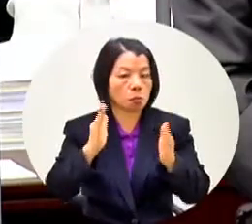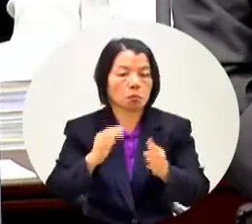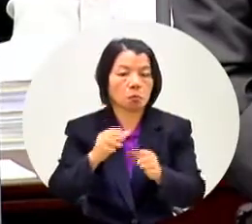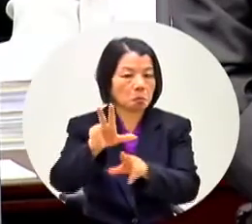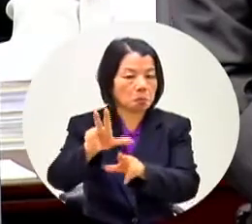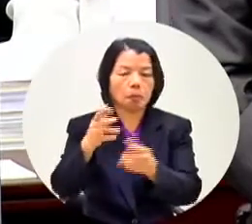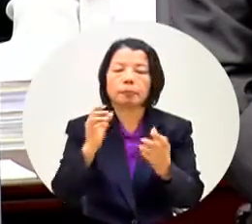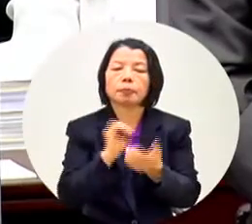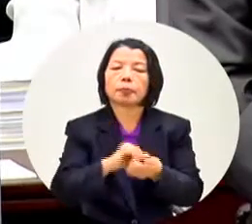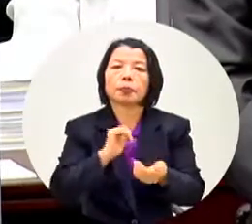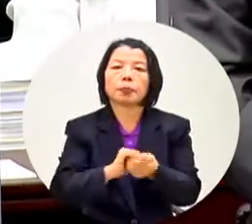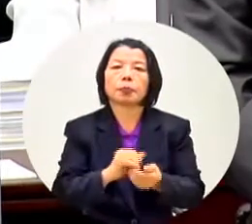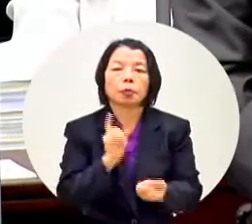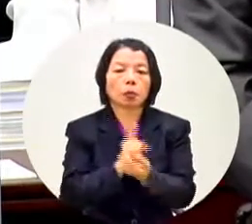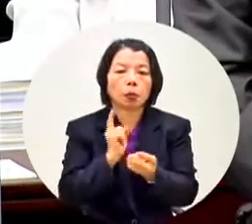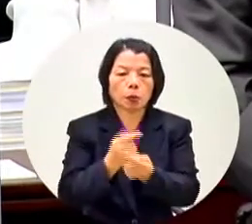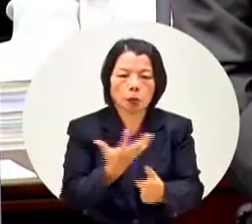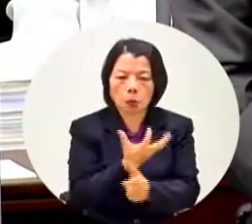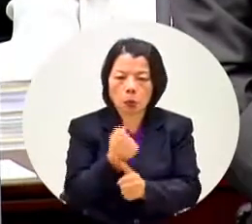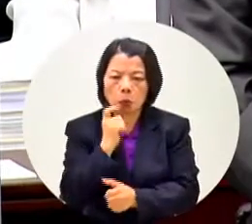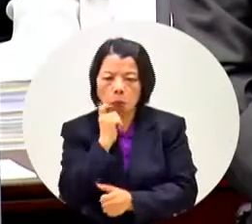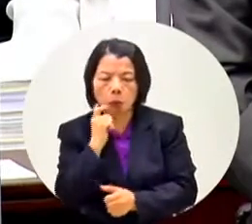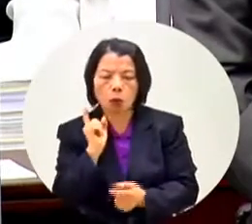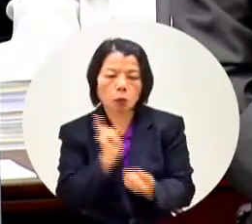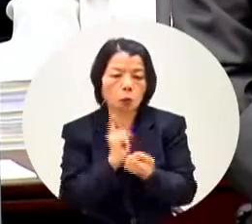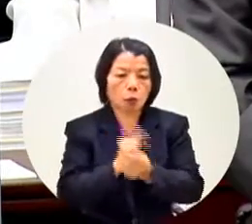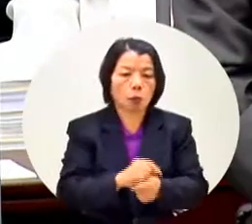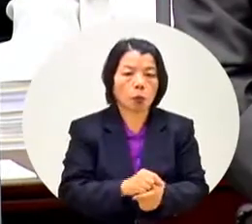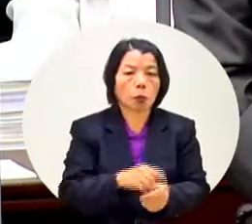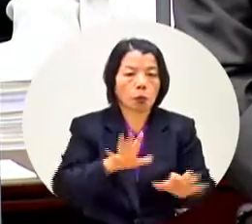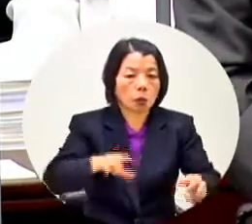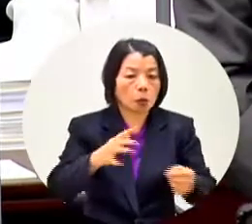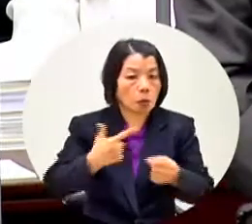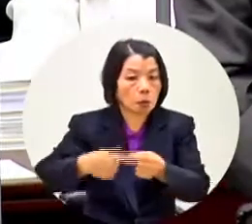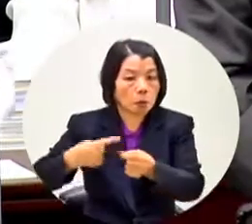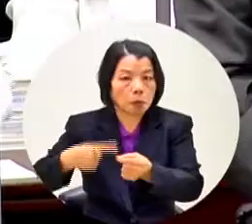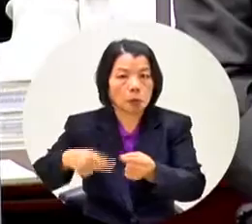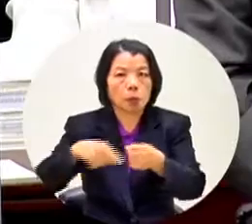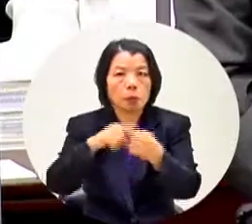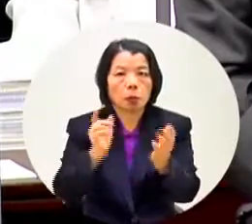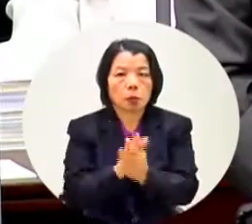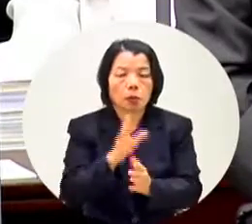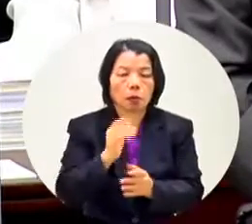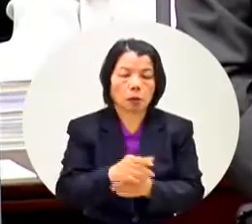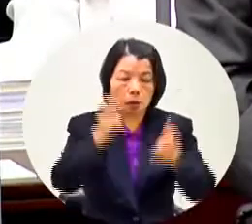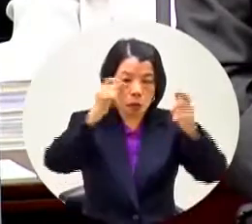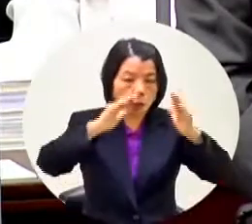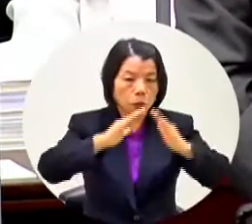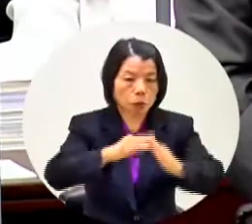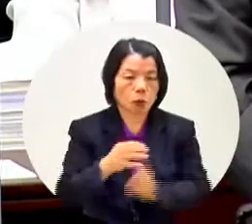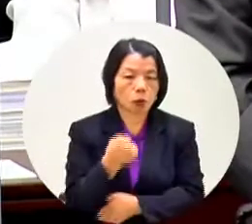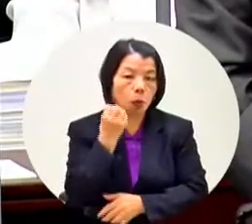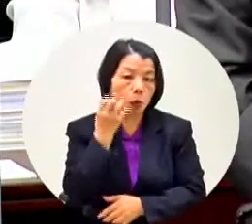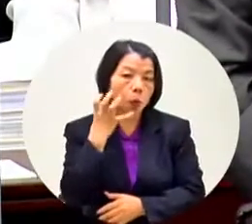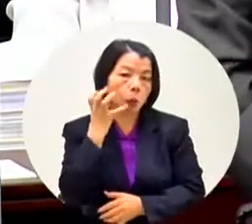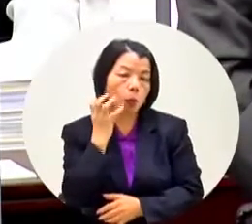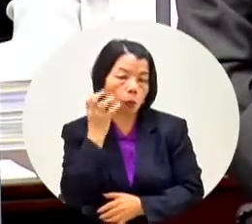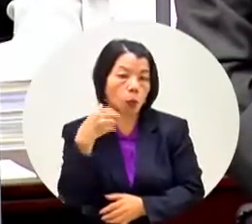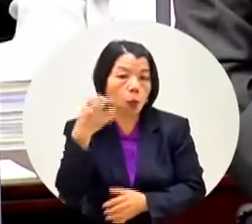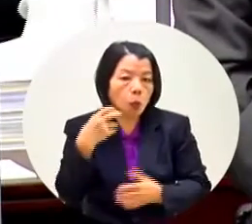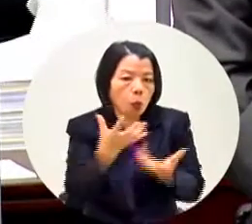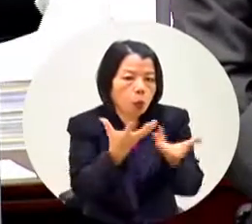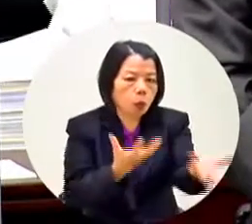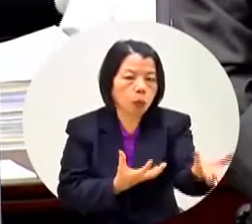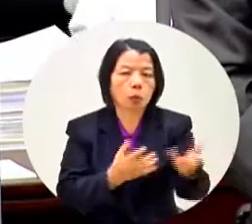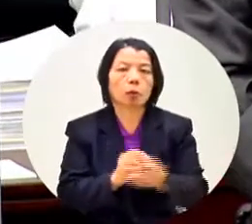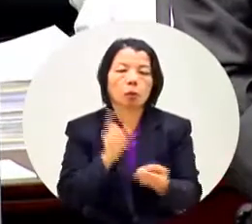他有时候在申报的时候不见得会完全的正确。那另外比较难掌控的东西，它不像是稻米这一类，我们因为高雄